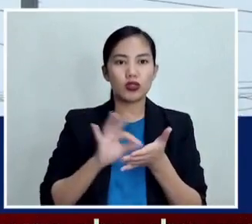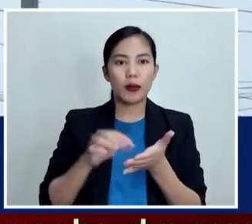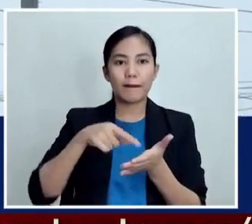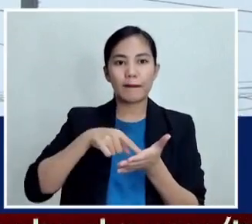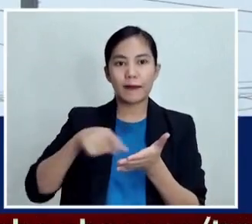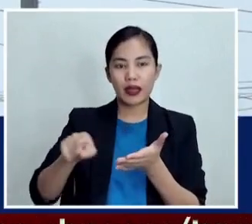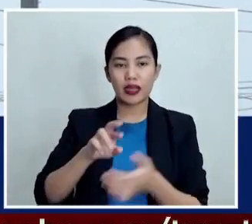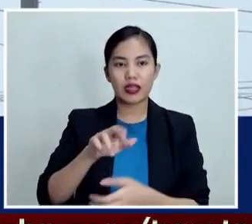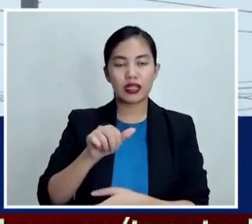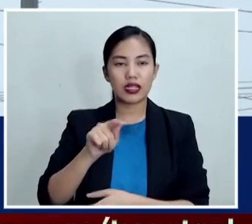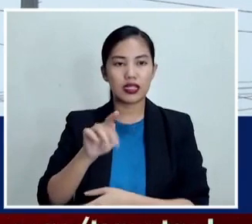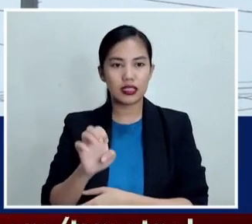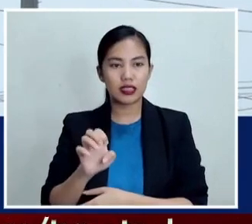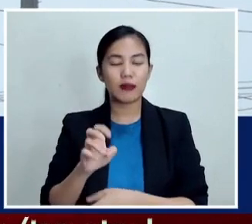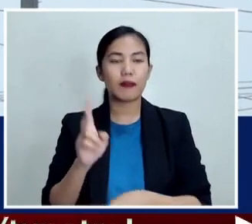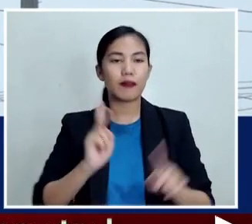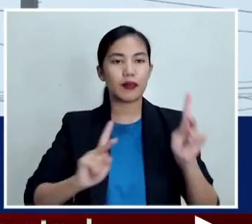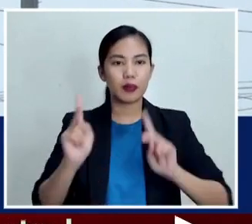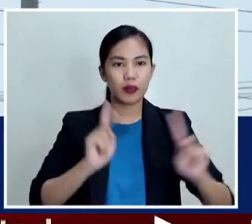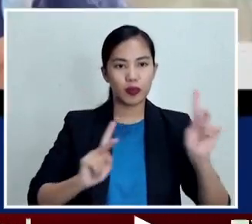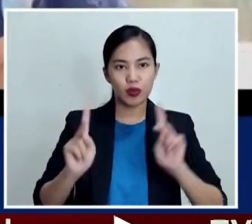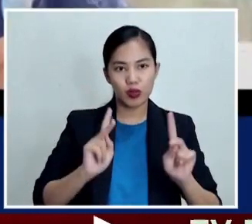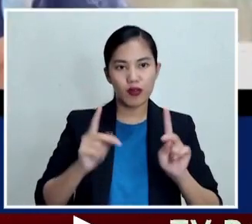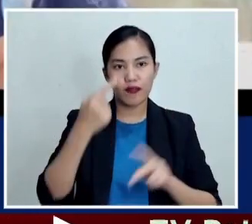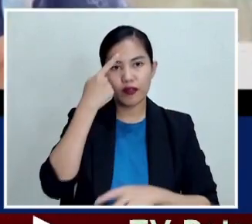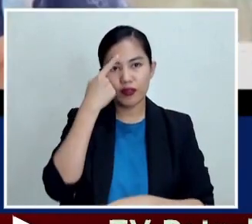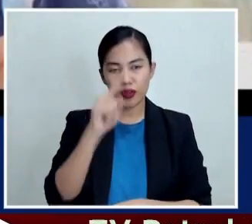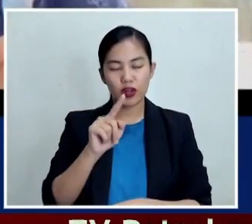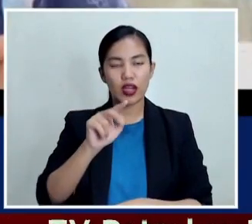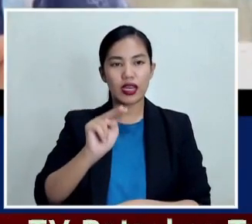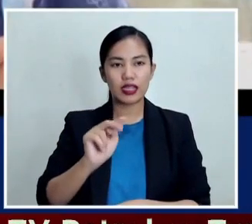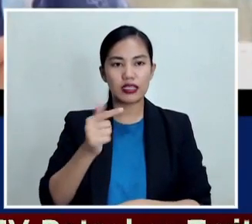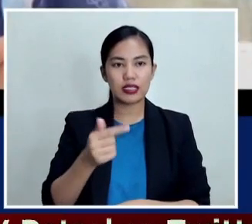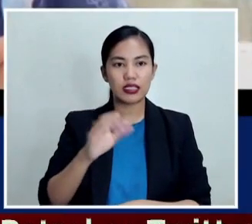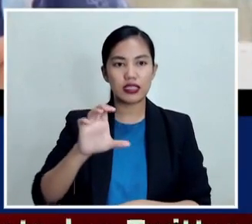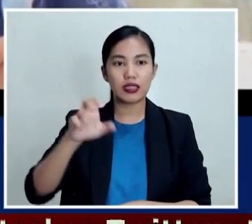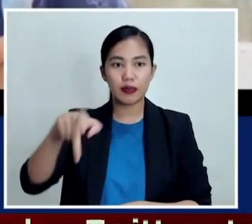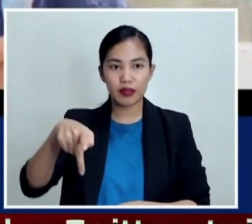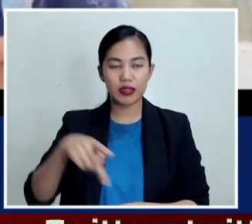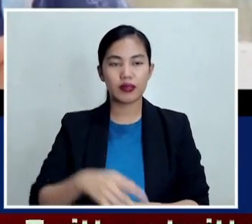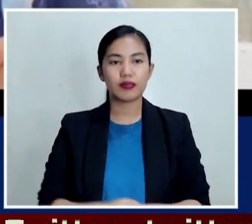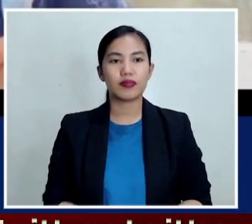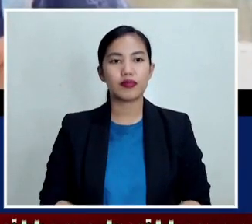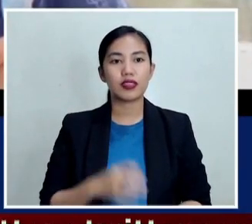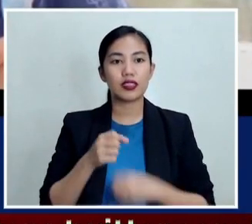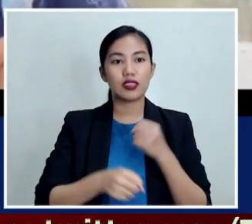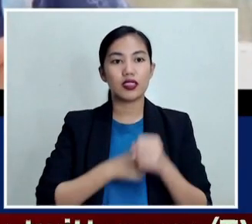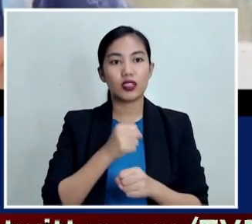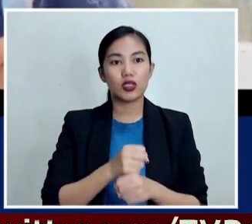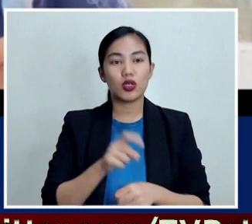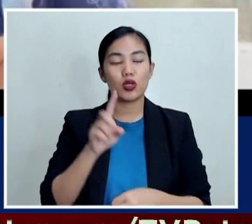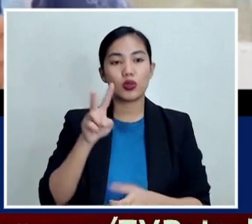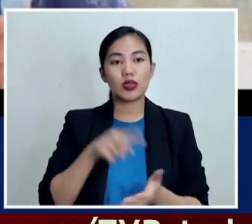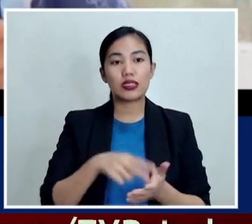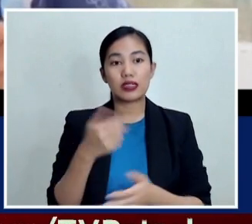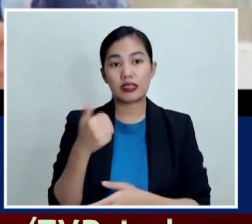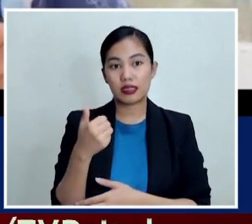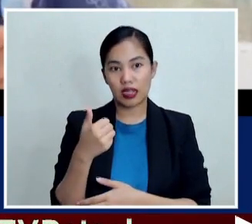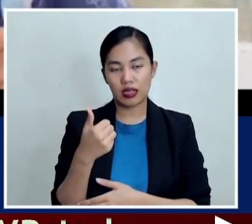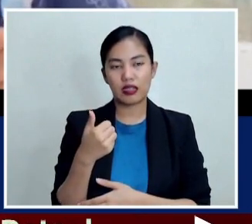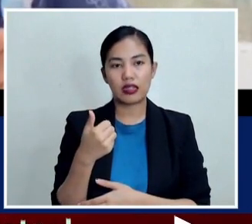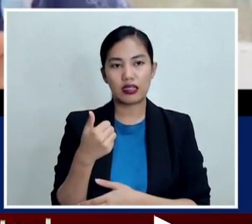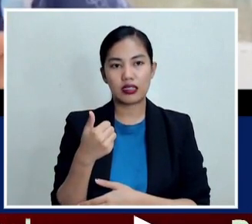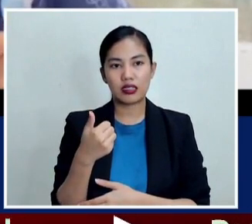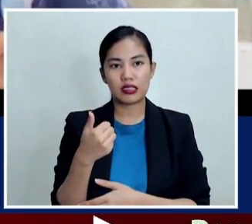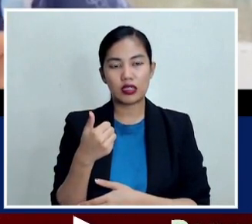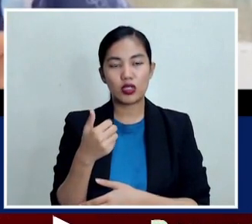rates ng mga consumers sa NGCP. Kasi 2010 benchmarks pa yung ginagamit. So inaasahan po natin dito